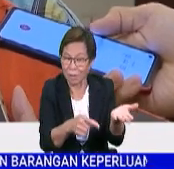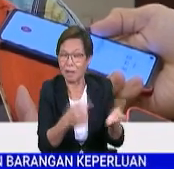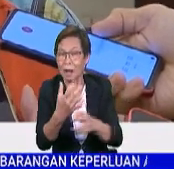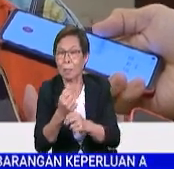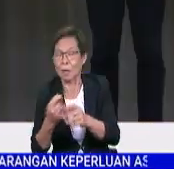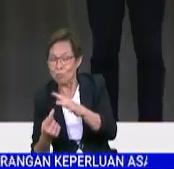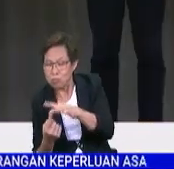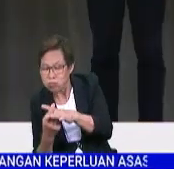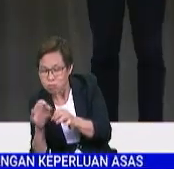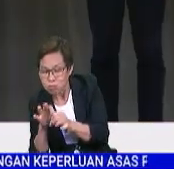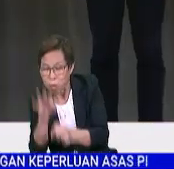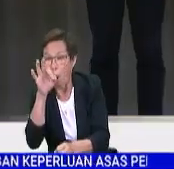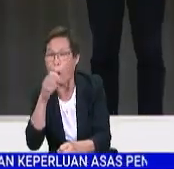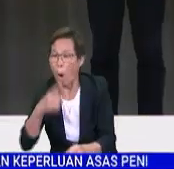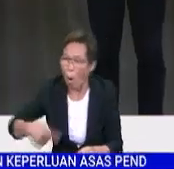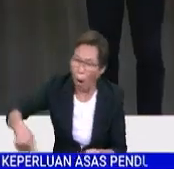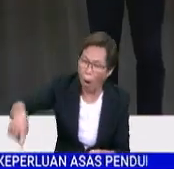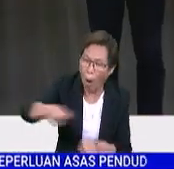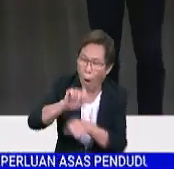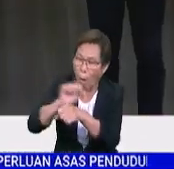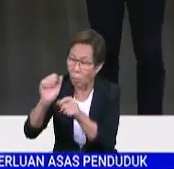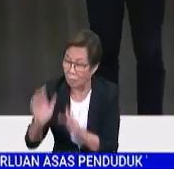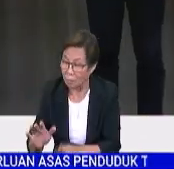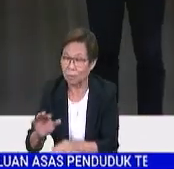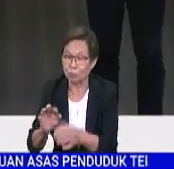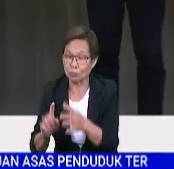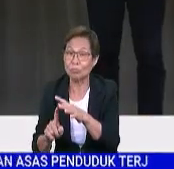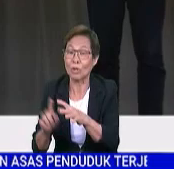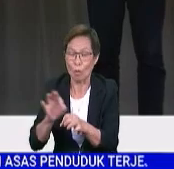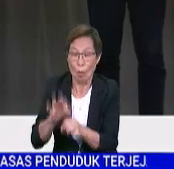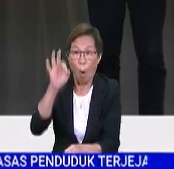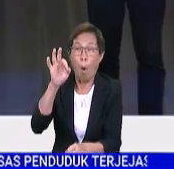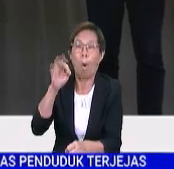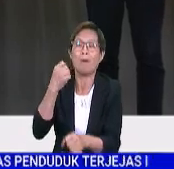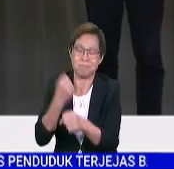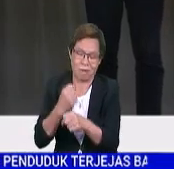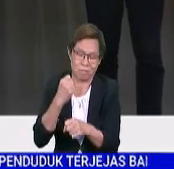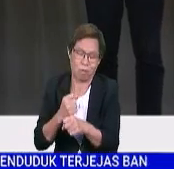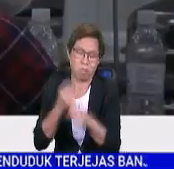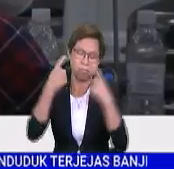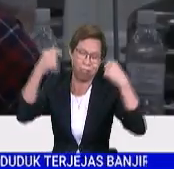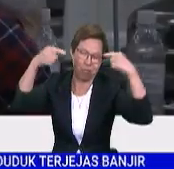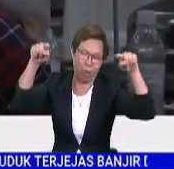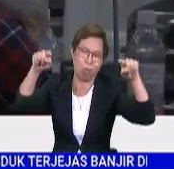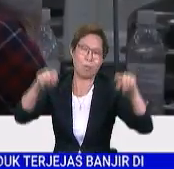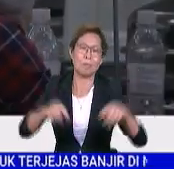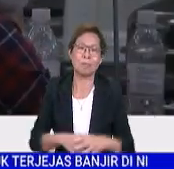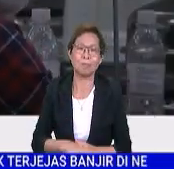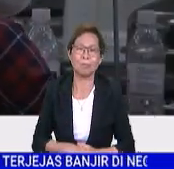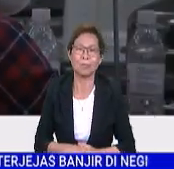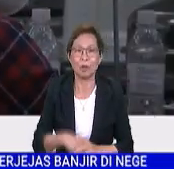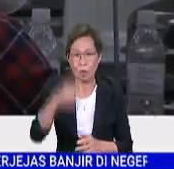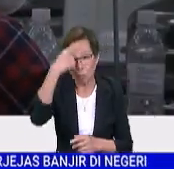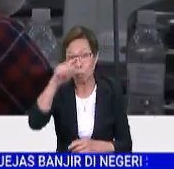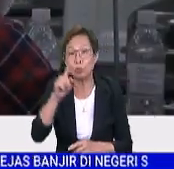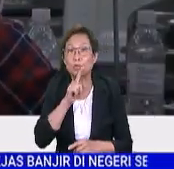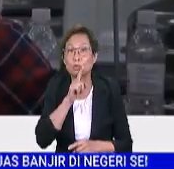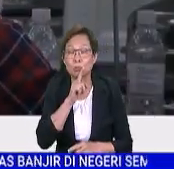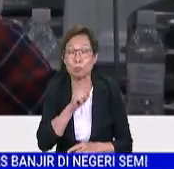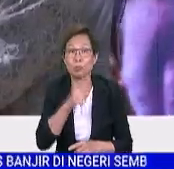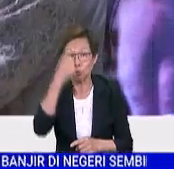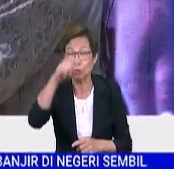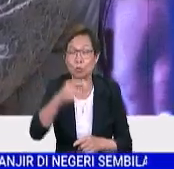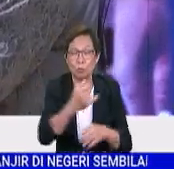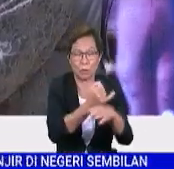ctikan semangat semua kakitangan agar bekerja dengan lebih Cemerlang untuk memastikan industri